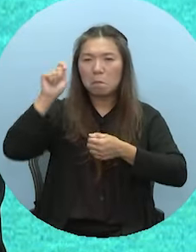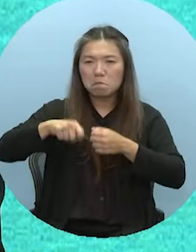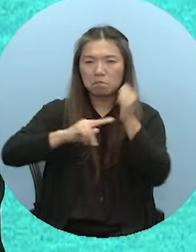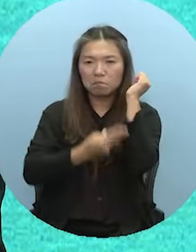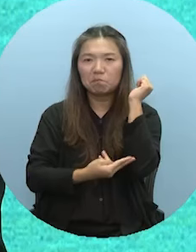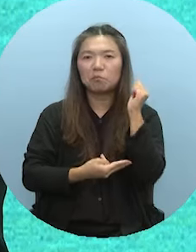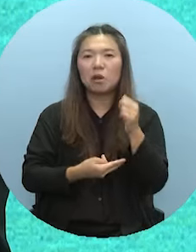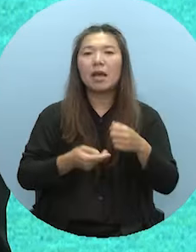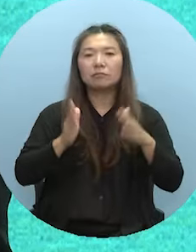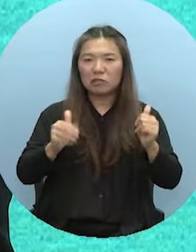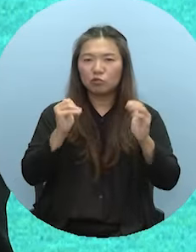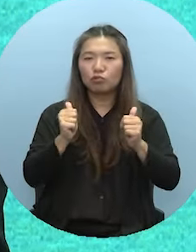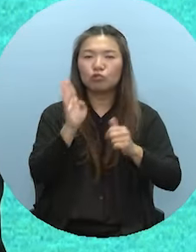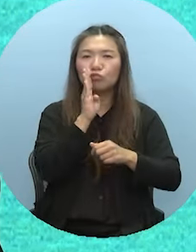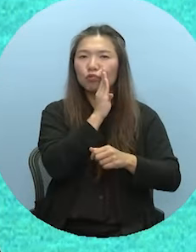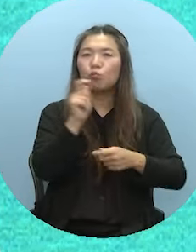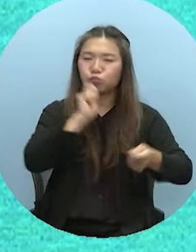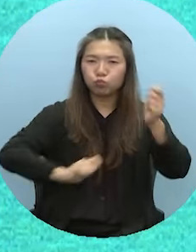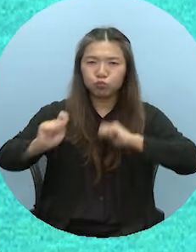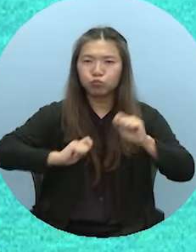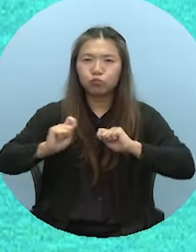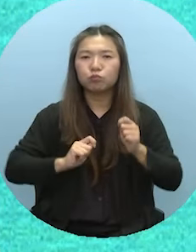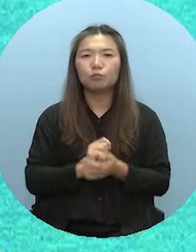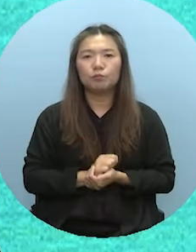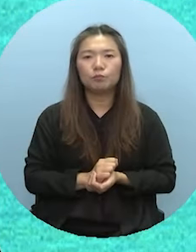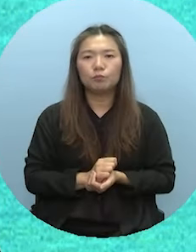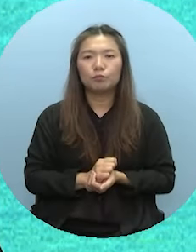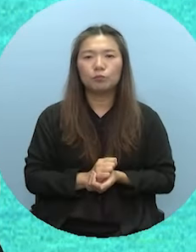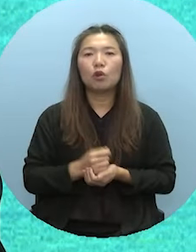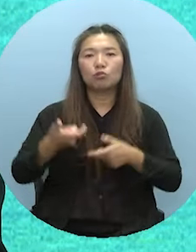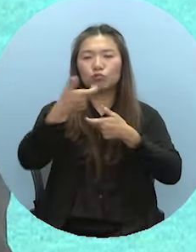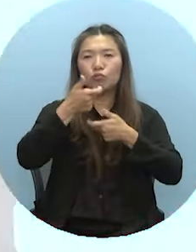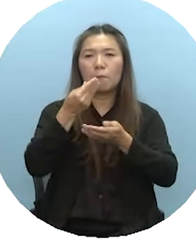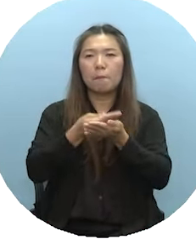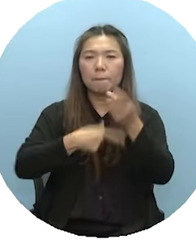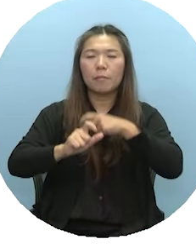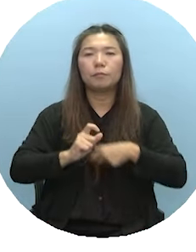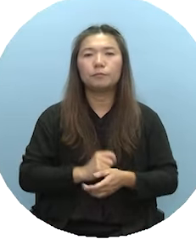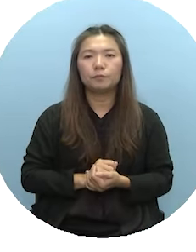法同埋我哋嘅正常嘅商業活動同埋商務往來。